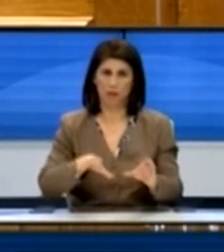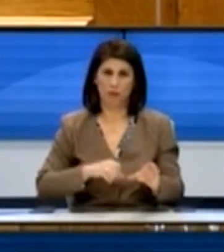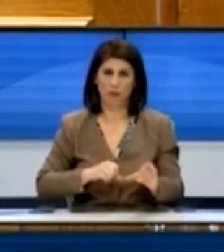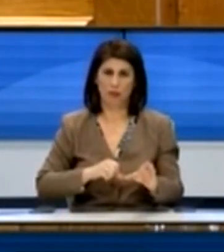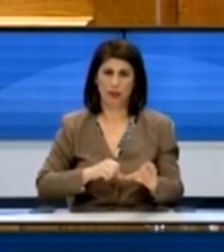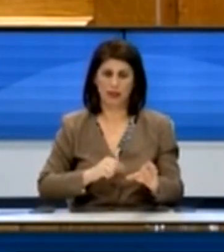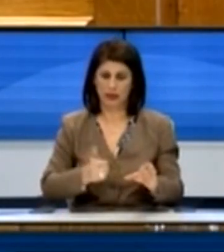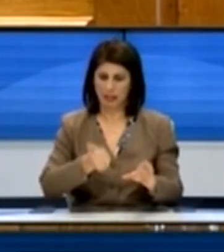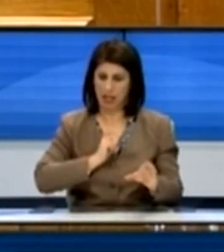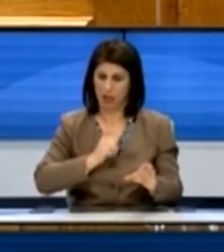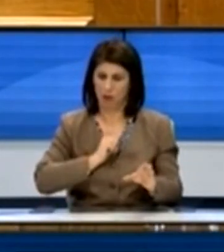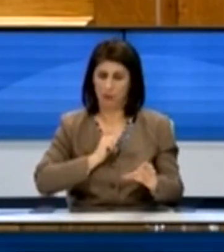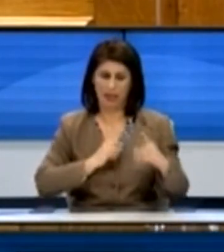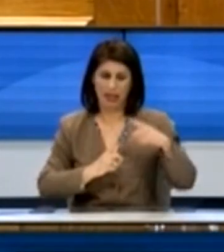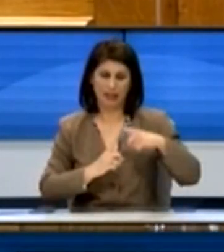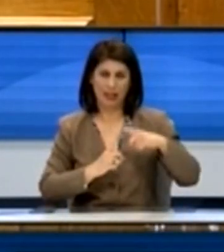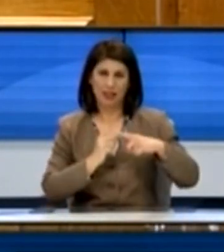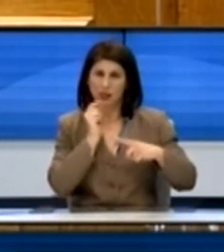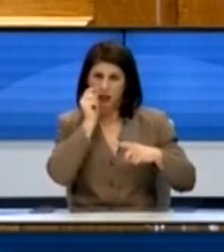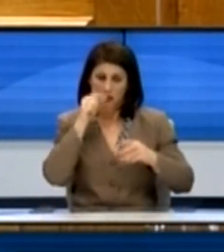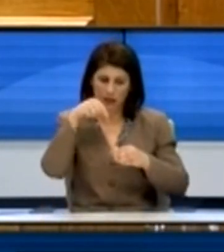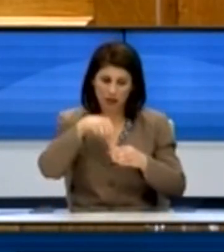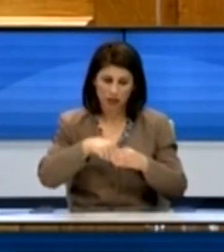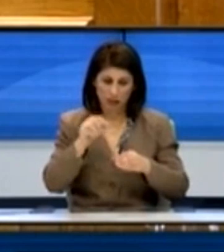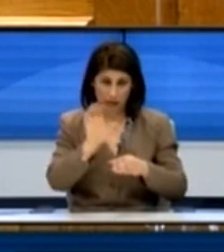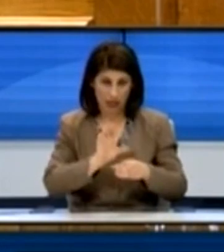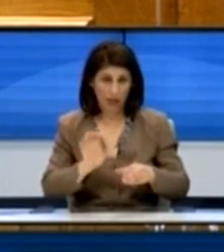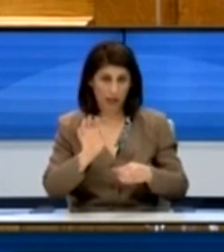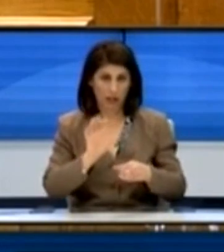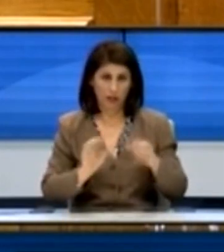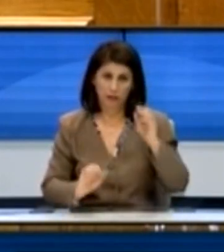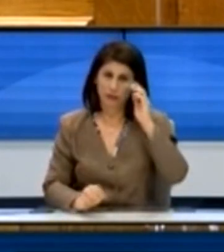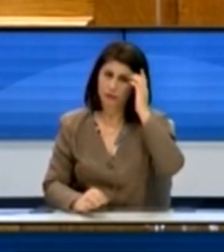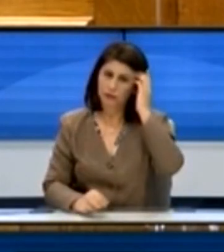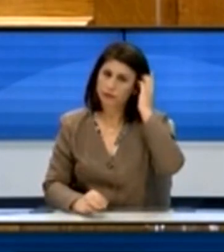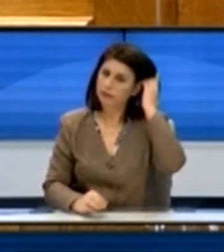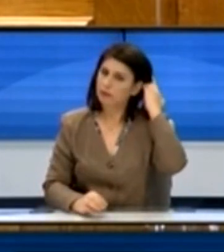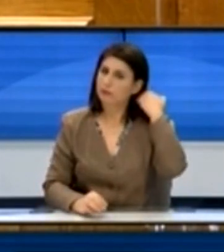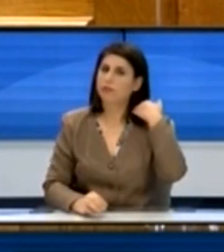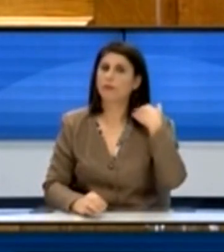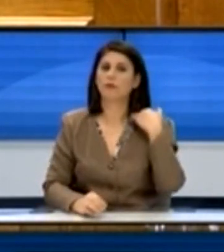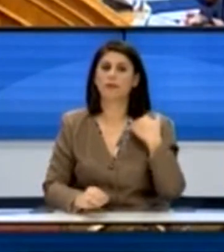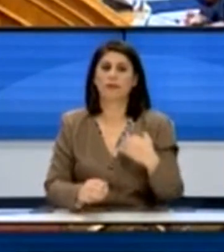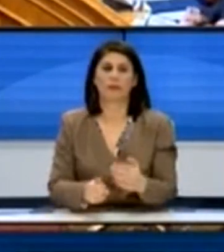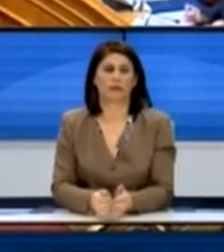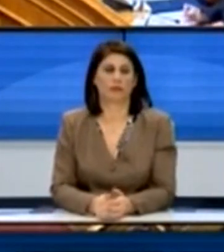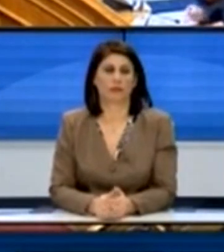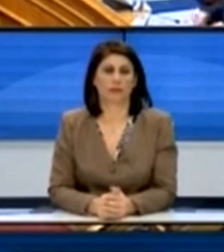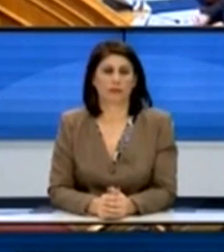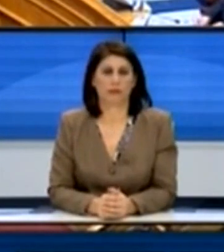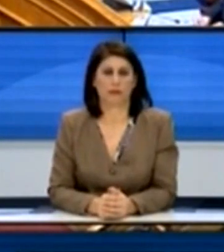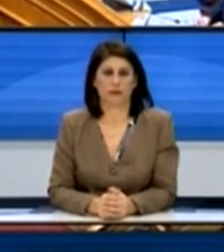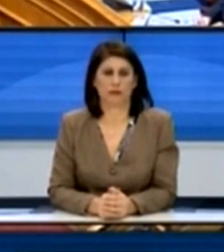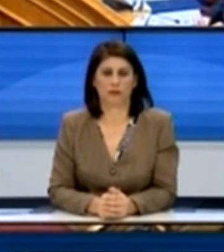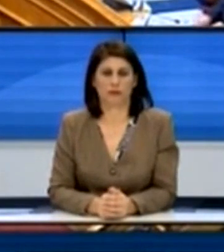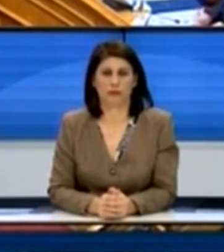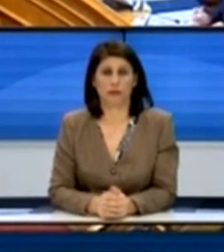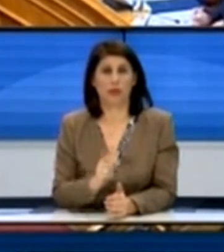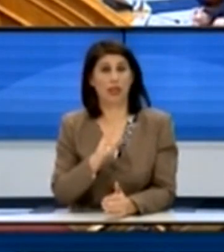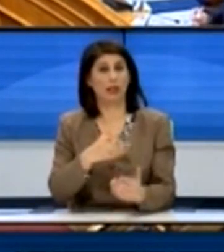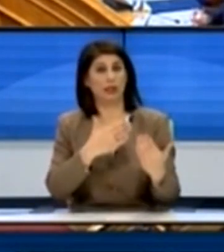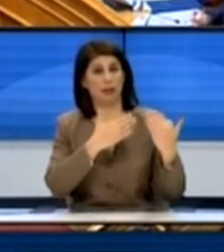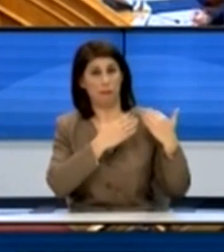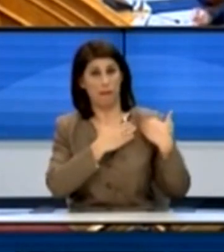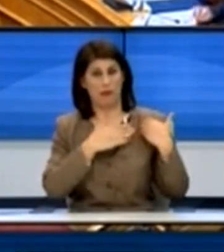τα self-test, τα τεστ. Τις ψάξατε? Τις ψάξατε σίγουρα? Ωραία, γιατί δεν είστε